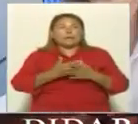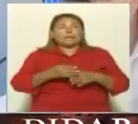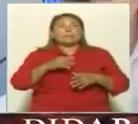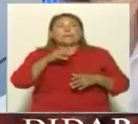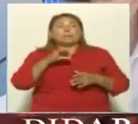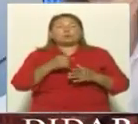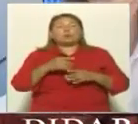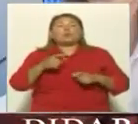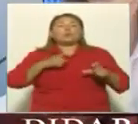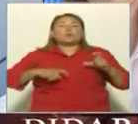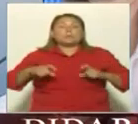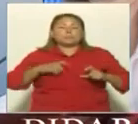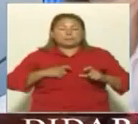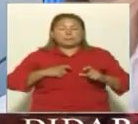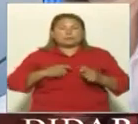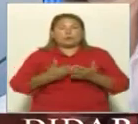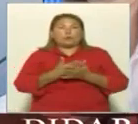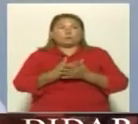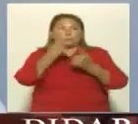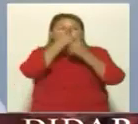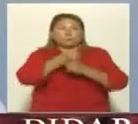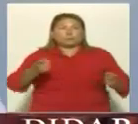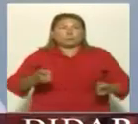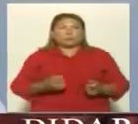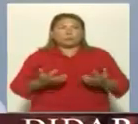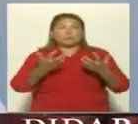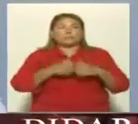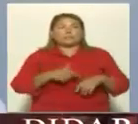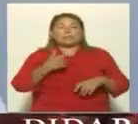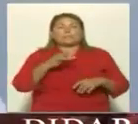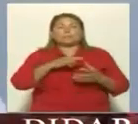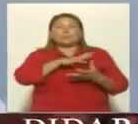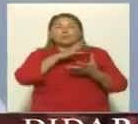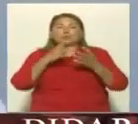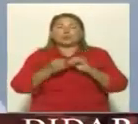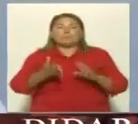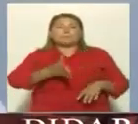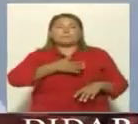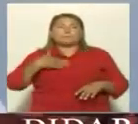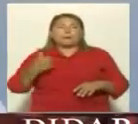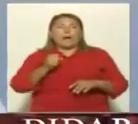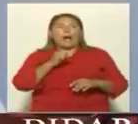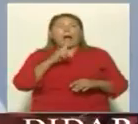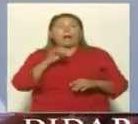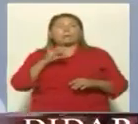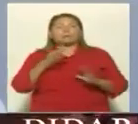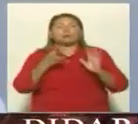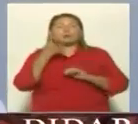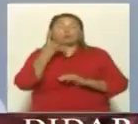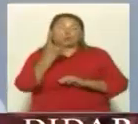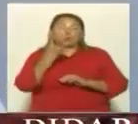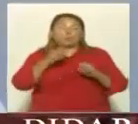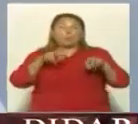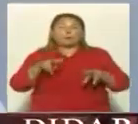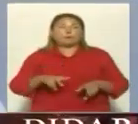талапкерлерді университеттері жөнінде ақпараттандырып жатыр. Нысаналы грант бойынша біздің академияда 4 мамандық